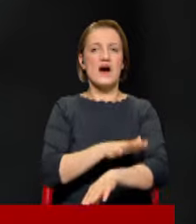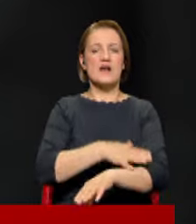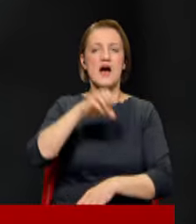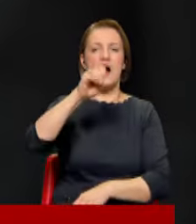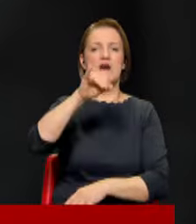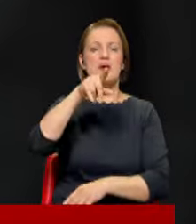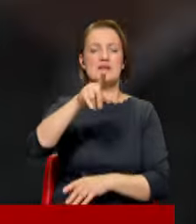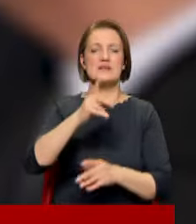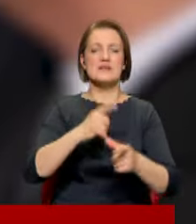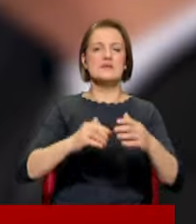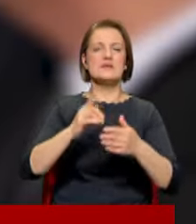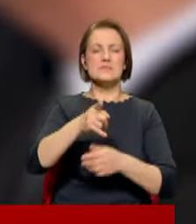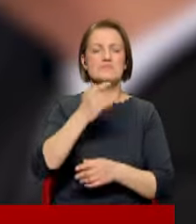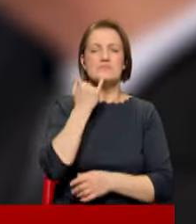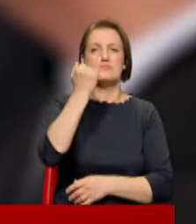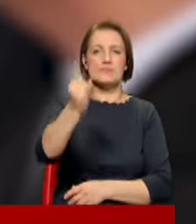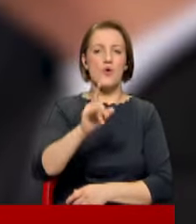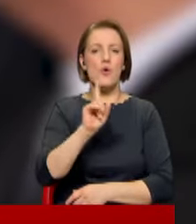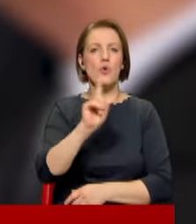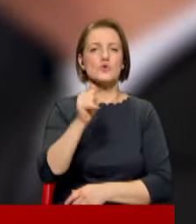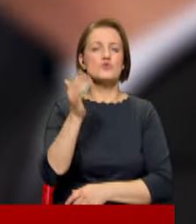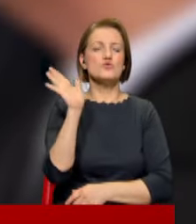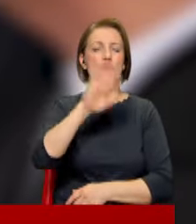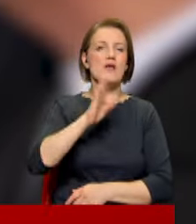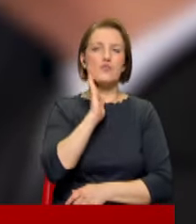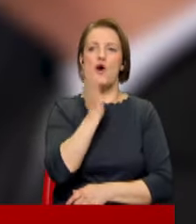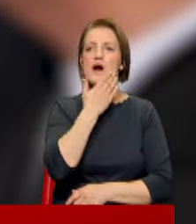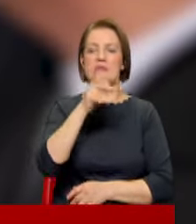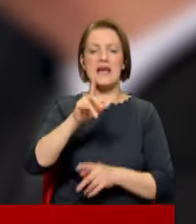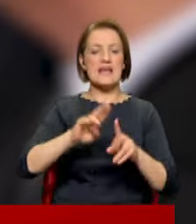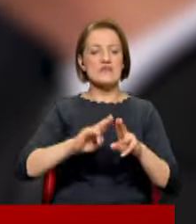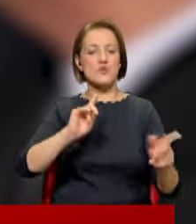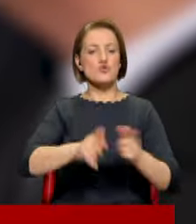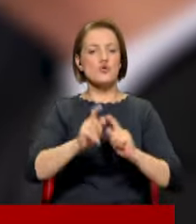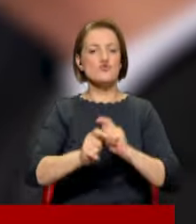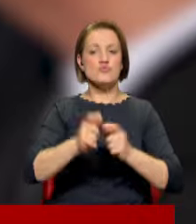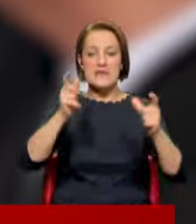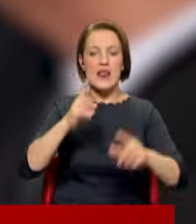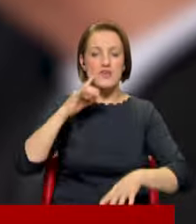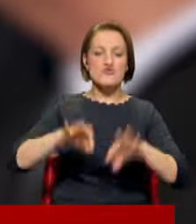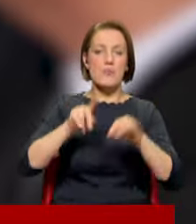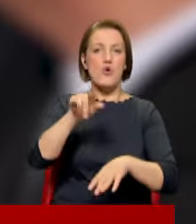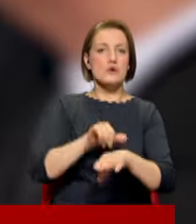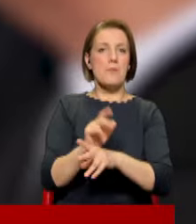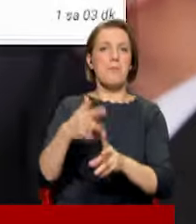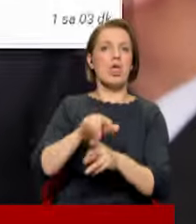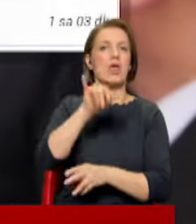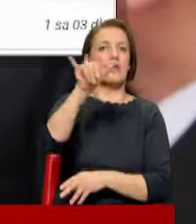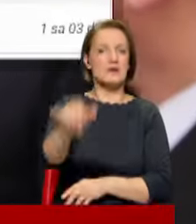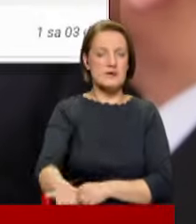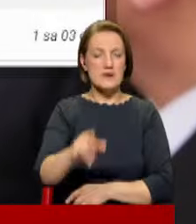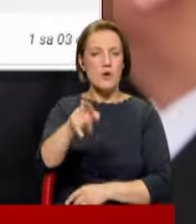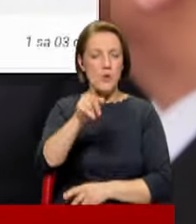teşkilatını ziyaret etti 10 gün sonra Tokat'a kentsel dönüşüm alanlarını inceleme yapmaya uçakla gitti bakan ö aseki